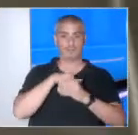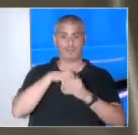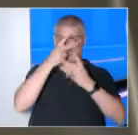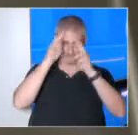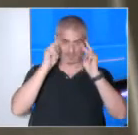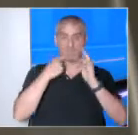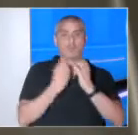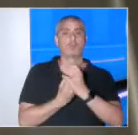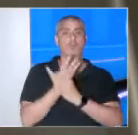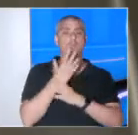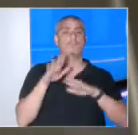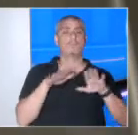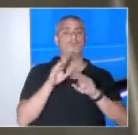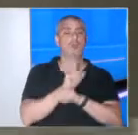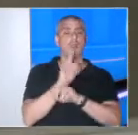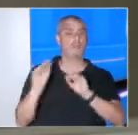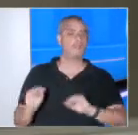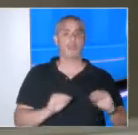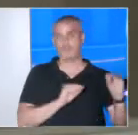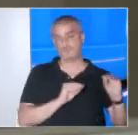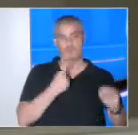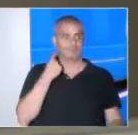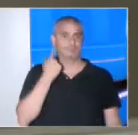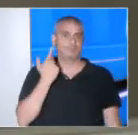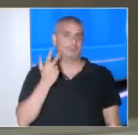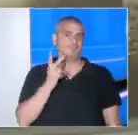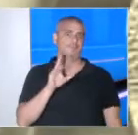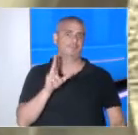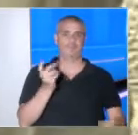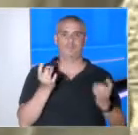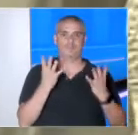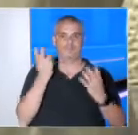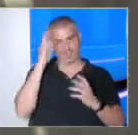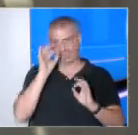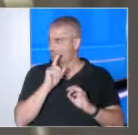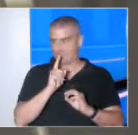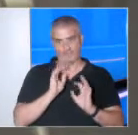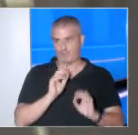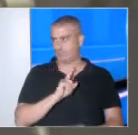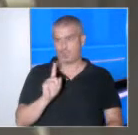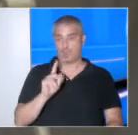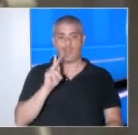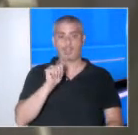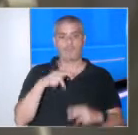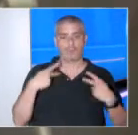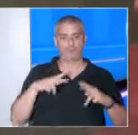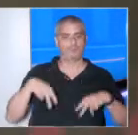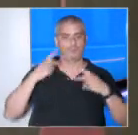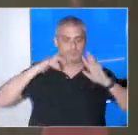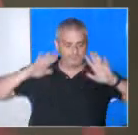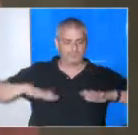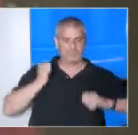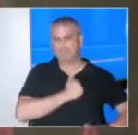מסר שתוקם ממשלת מעבר. כן, נשמע כמעט טבעי והגיוני, אבל הכי לא. בקבול חוששים מחזרת